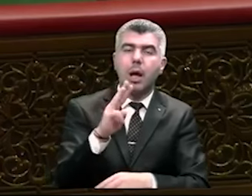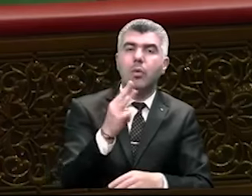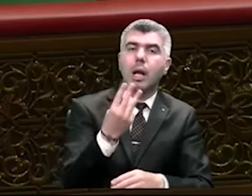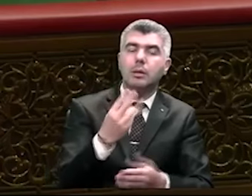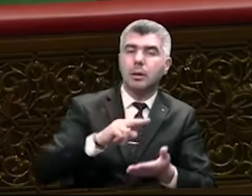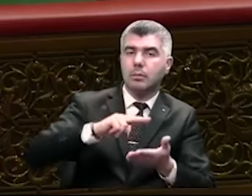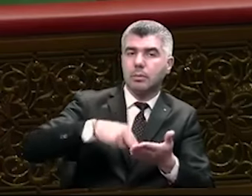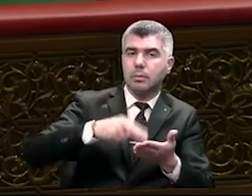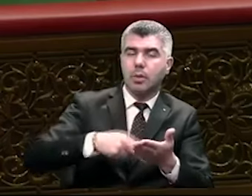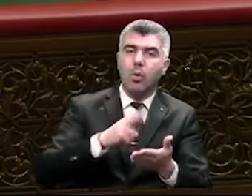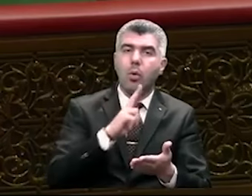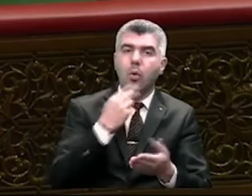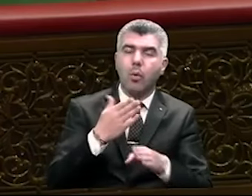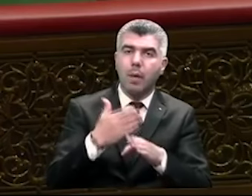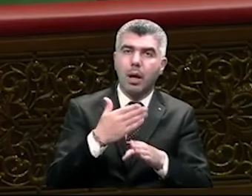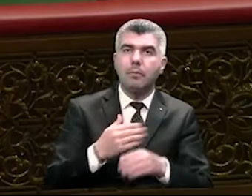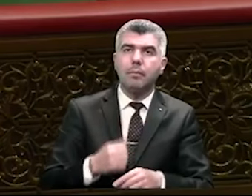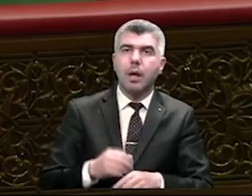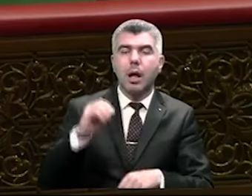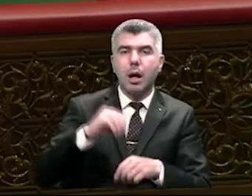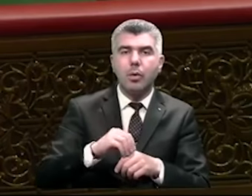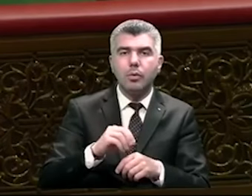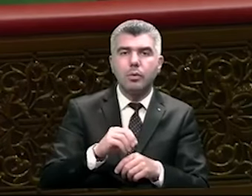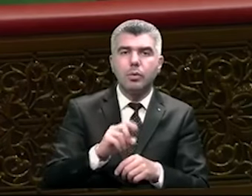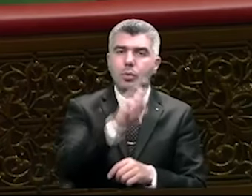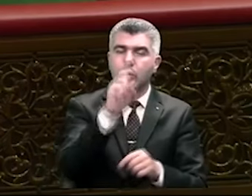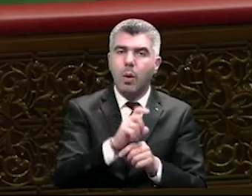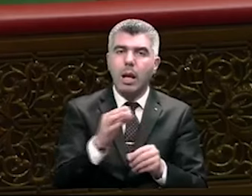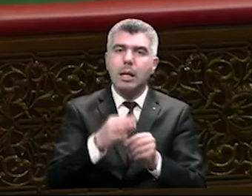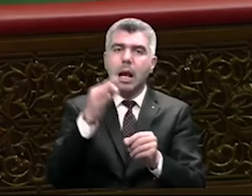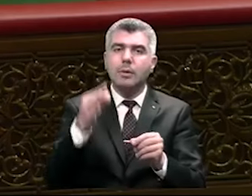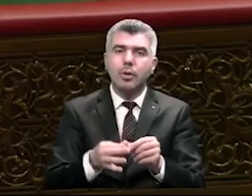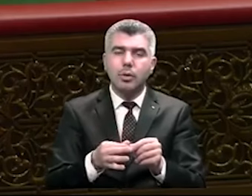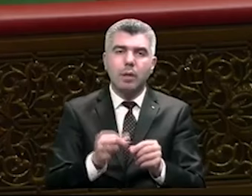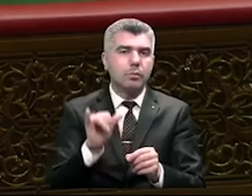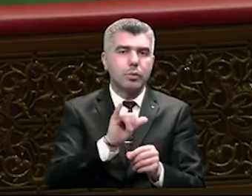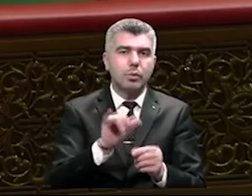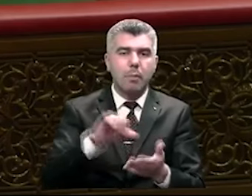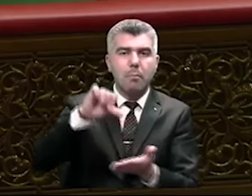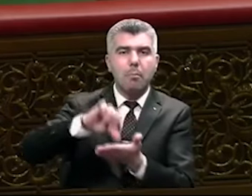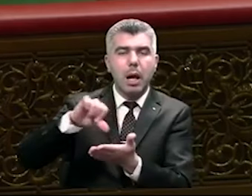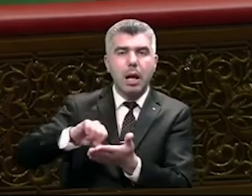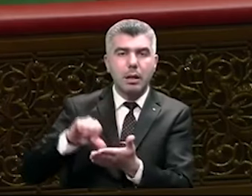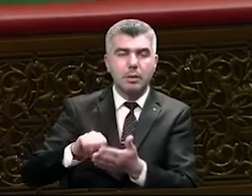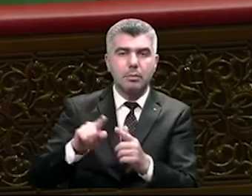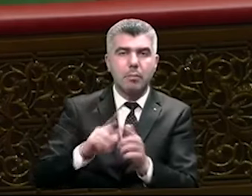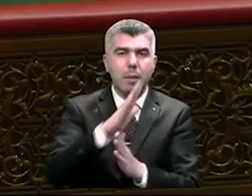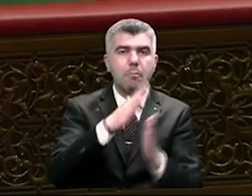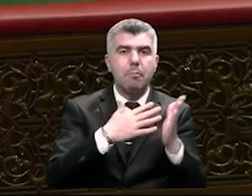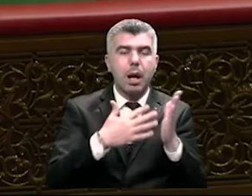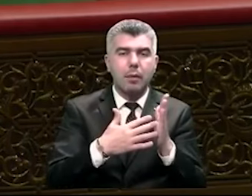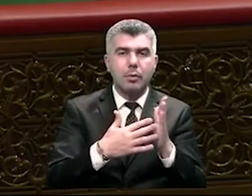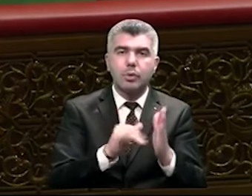عليها الحكومه السابقه ولا نسالكم على نتائج والحصيله ديال مراكز الابحاث اللي وعدتوا بها بالبرنامج ديالكم